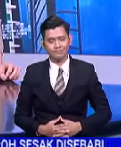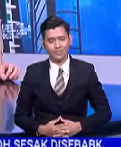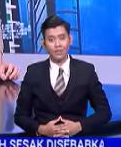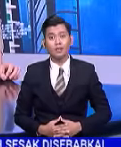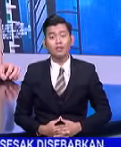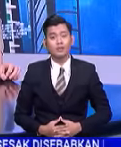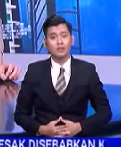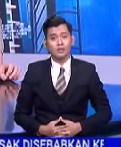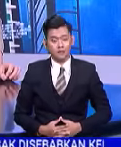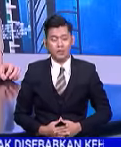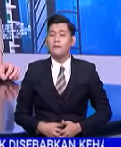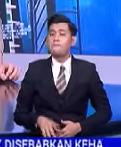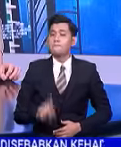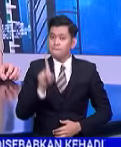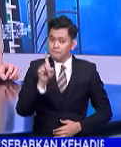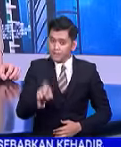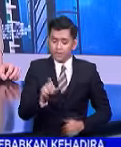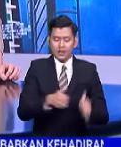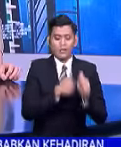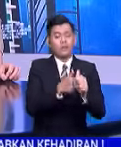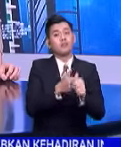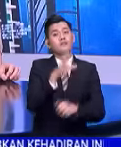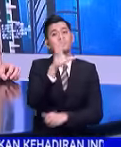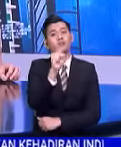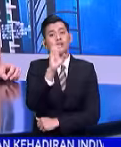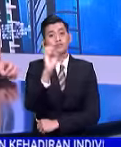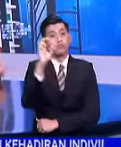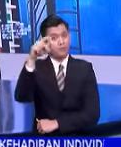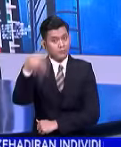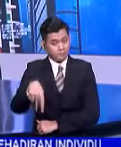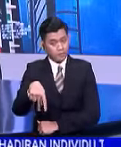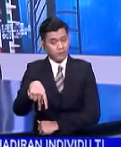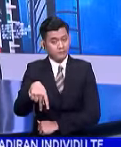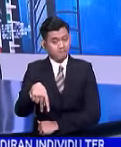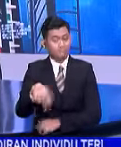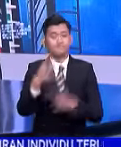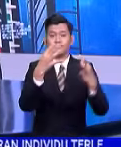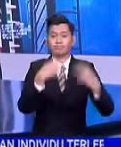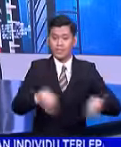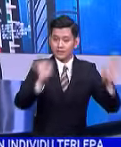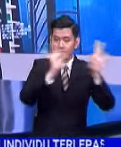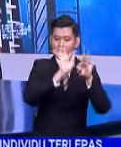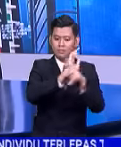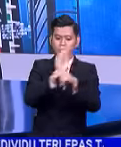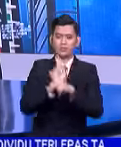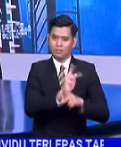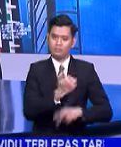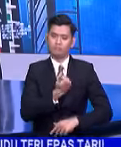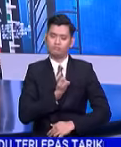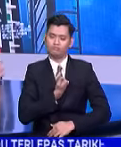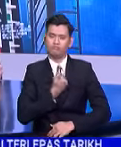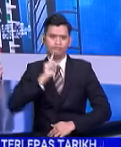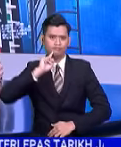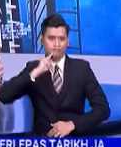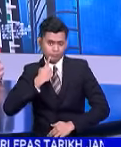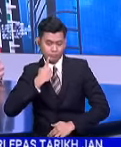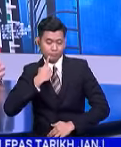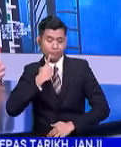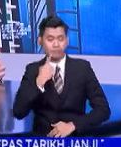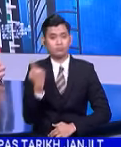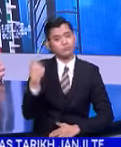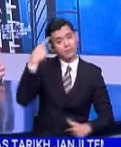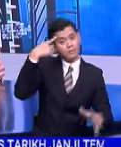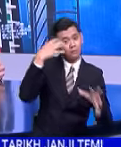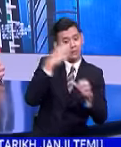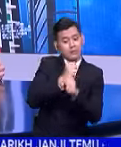Kuncinya adalah pematuhan prosedur operasi standard SOP, terutama kawalan kendiri secara serius. Pandangan disuarakan pakar kesihatan